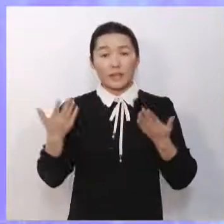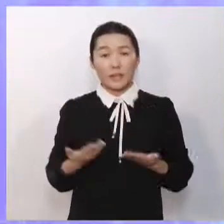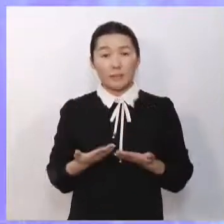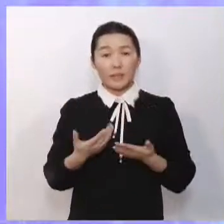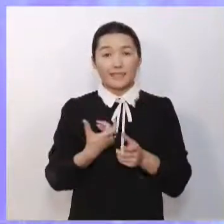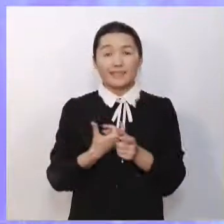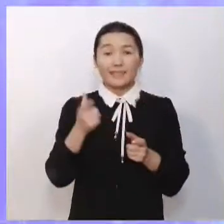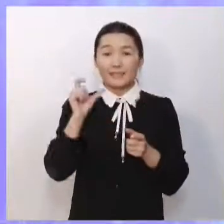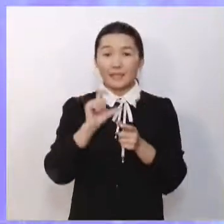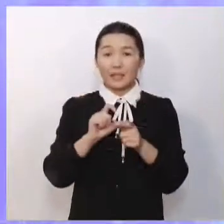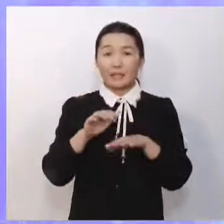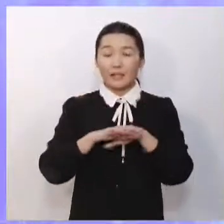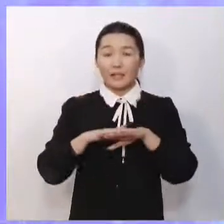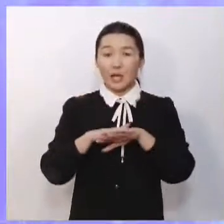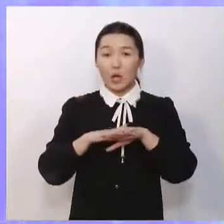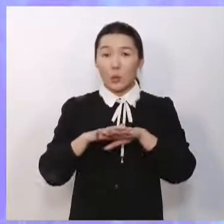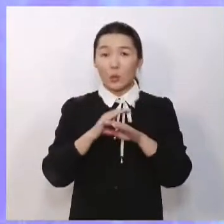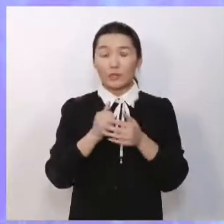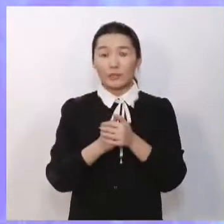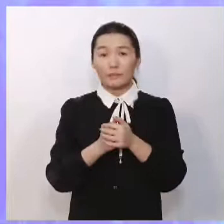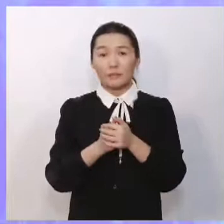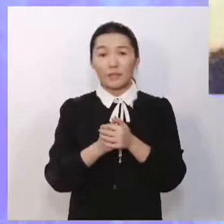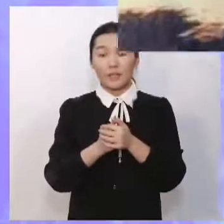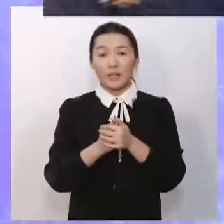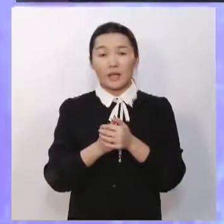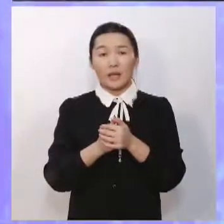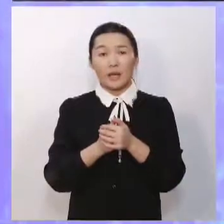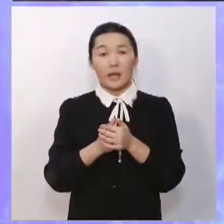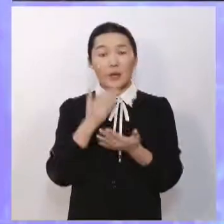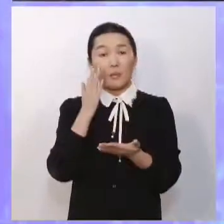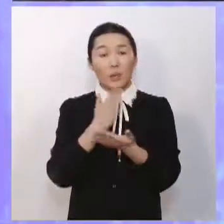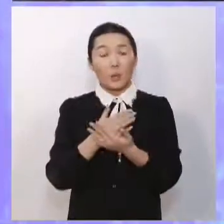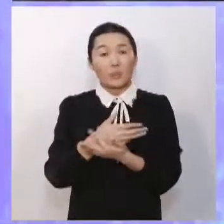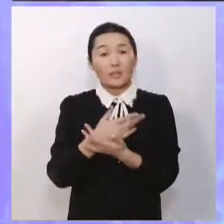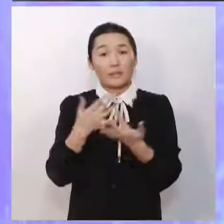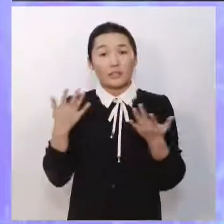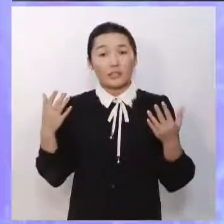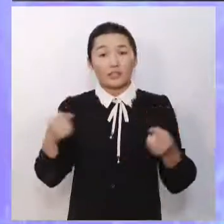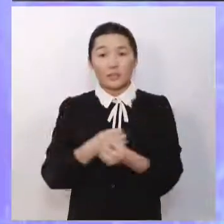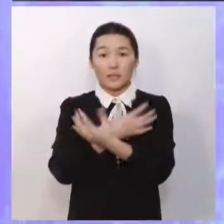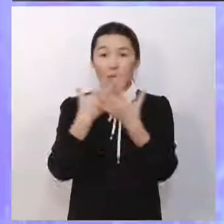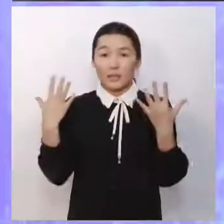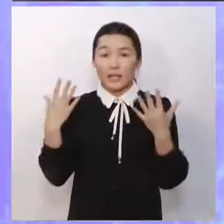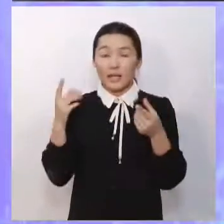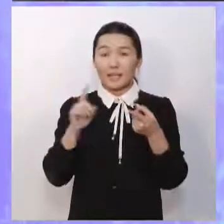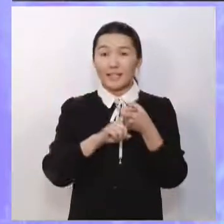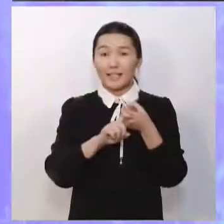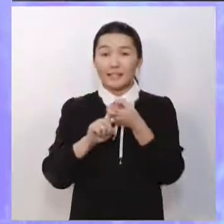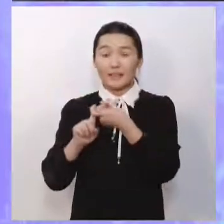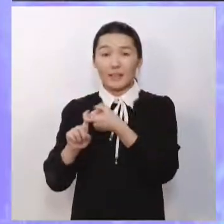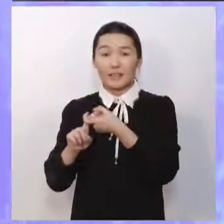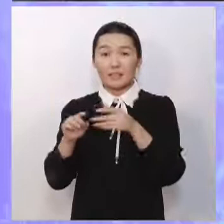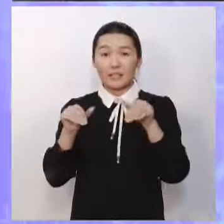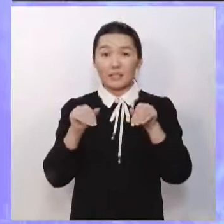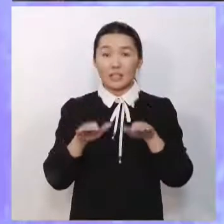данного народа. Проходят различные мероприятия, связанные с решением